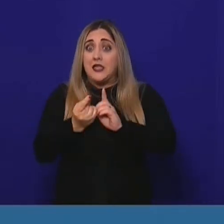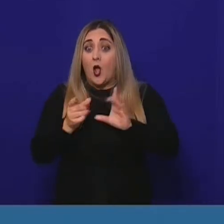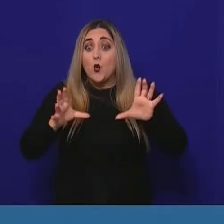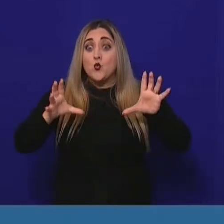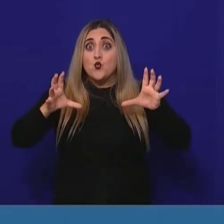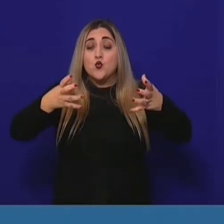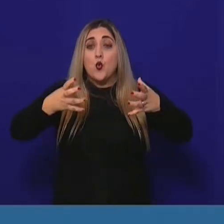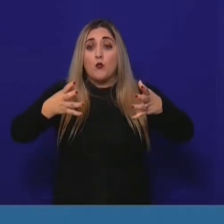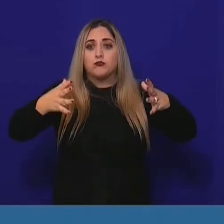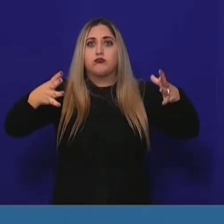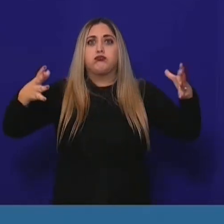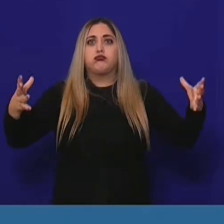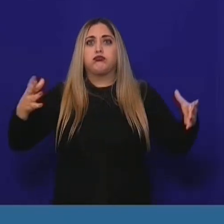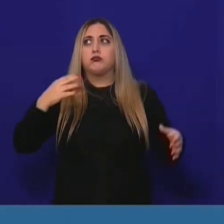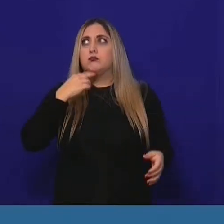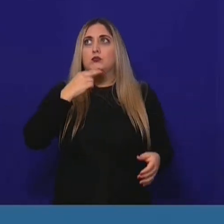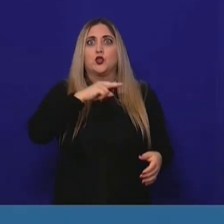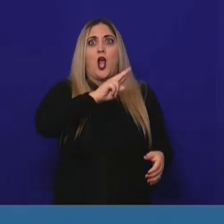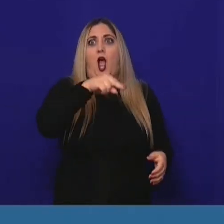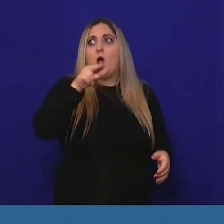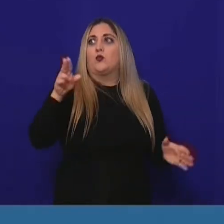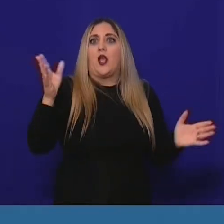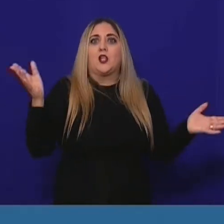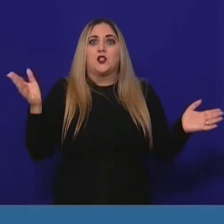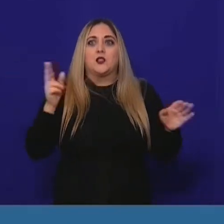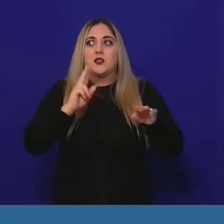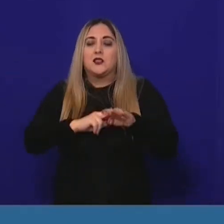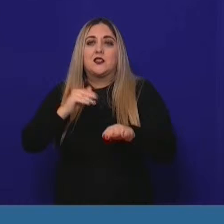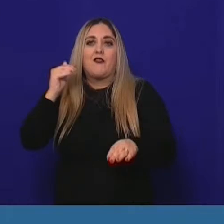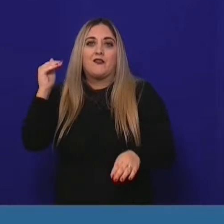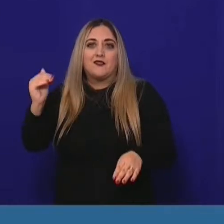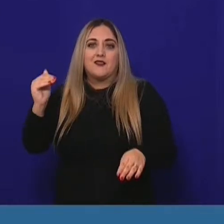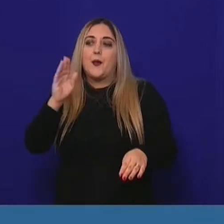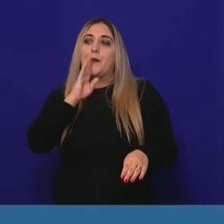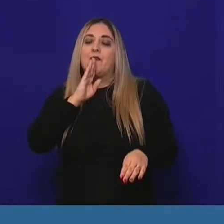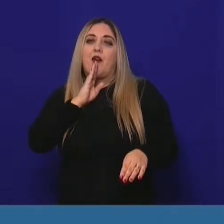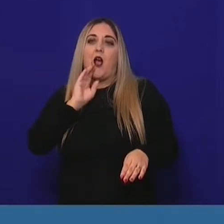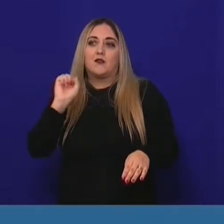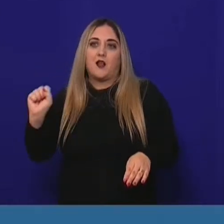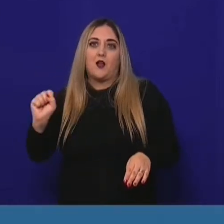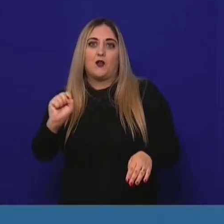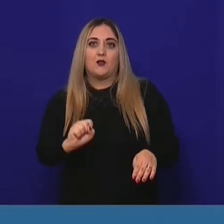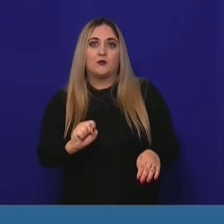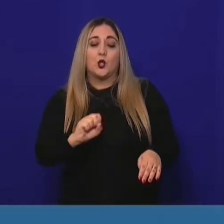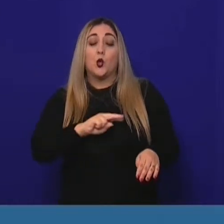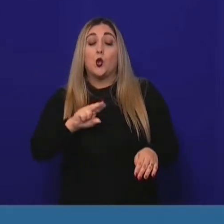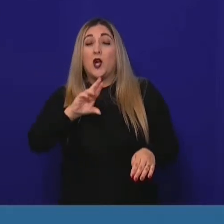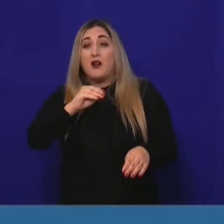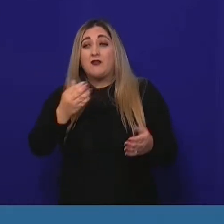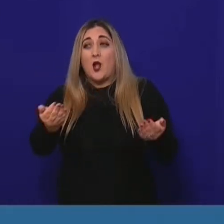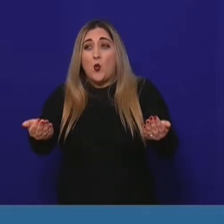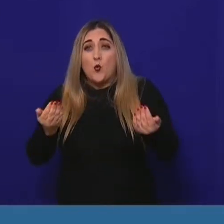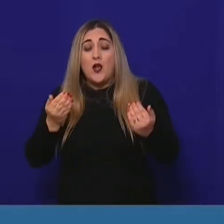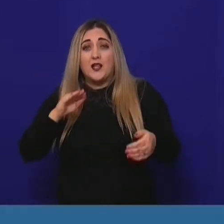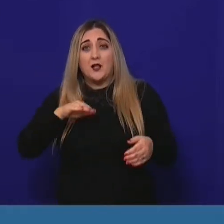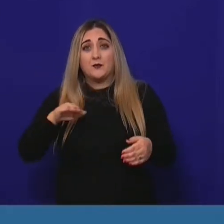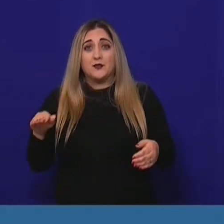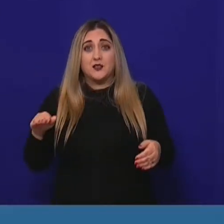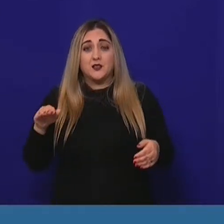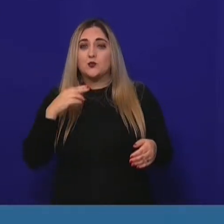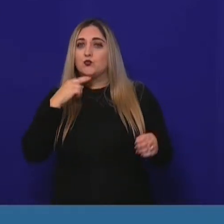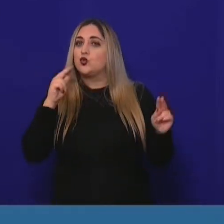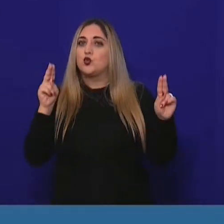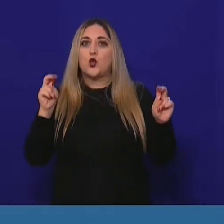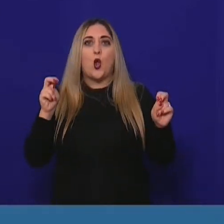jiltaqgħu kwalinkwa post, mhux bil-fors farmhouses, jista' jkunu fid-djar personali tal-persuni, jkun qegħdin jistiednu nies għandhom li s-soltu